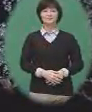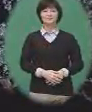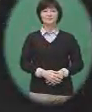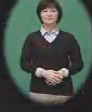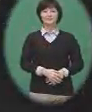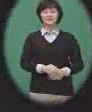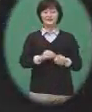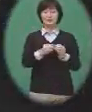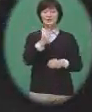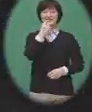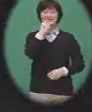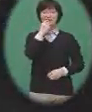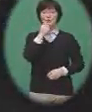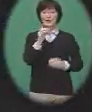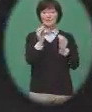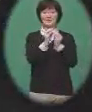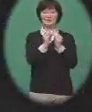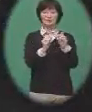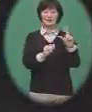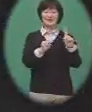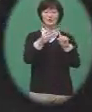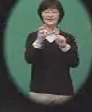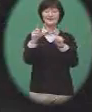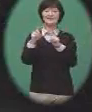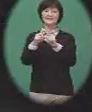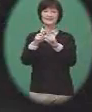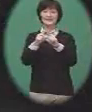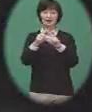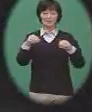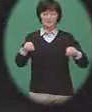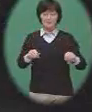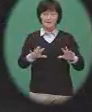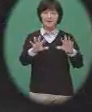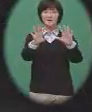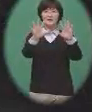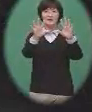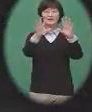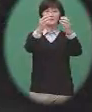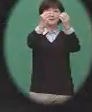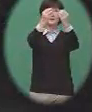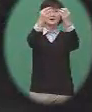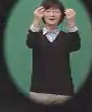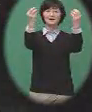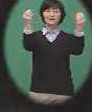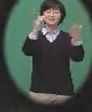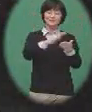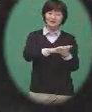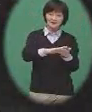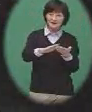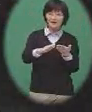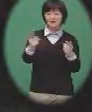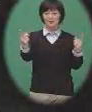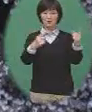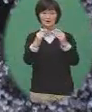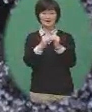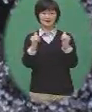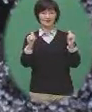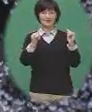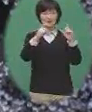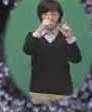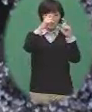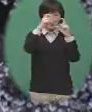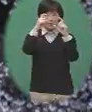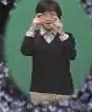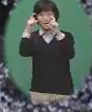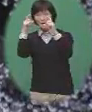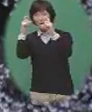白やピンクの LED で照らされた桜の木が夜空に浮かび上がると、訪れた人たちがカメラを向け